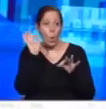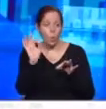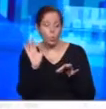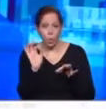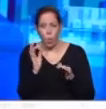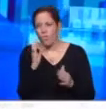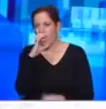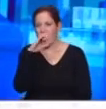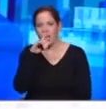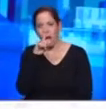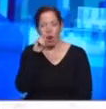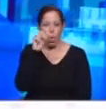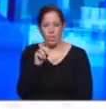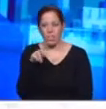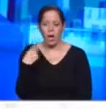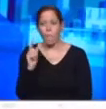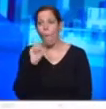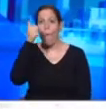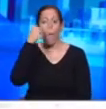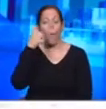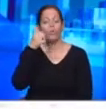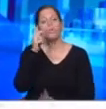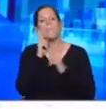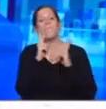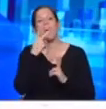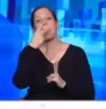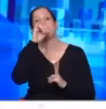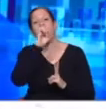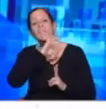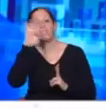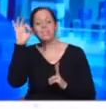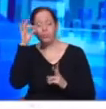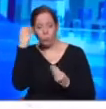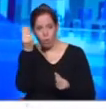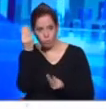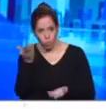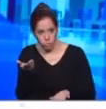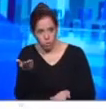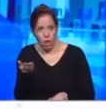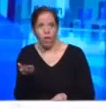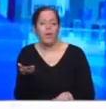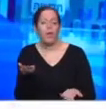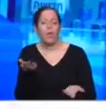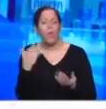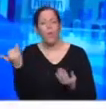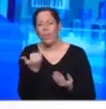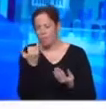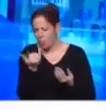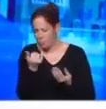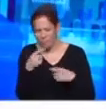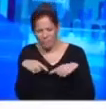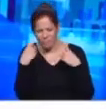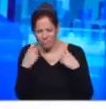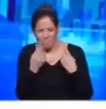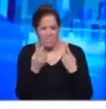נהיה איזשהו ראש מפעל הפיס או משהו כזה. כל היום הגרלות וכל הוא היום... הוא מתנגד להימורים. כל okay. היום קשקושים וכל היום הגרלות